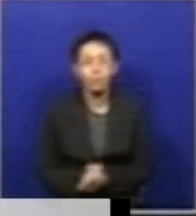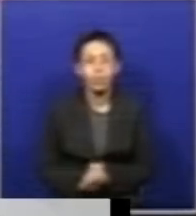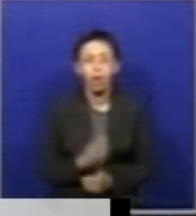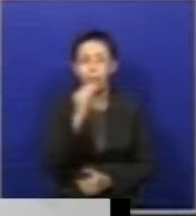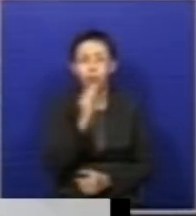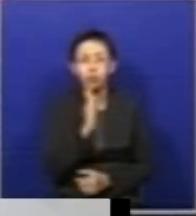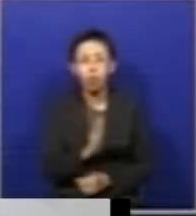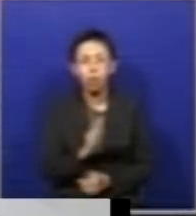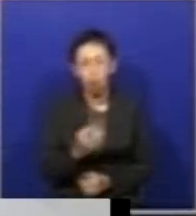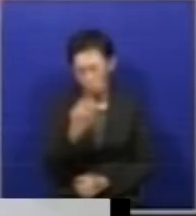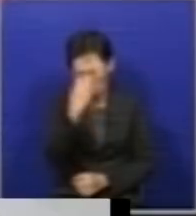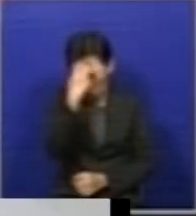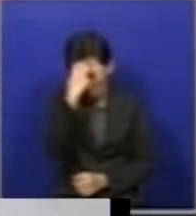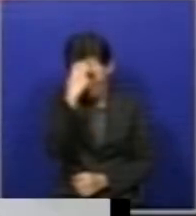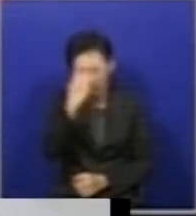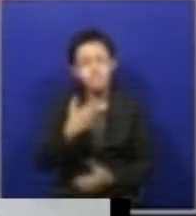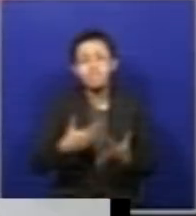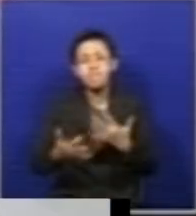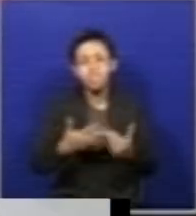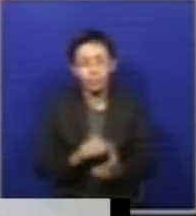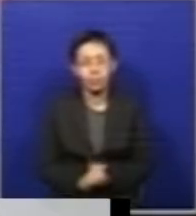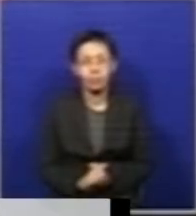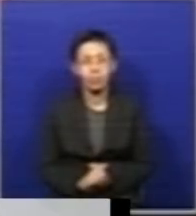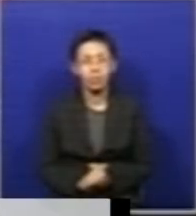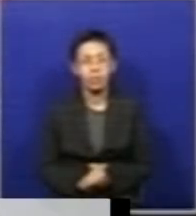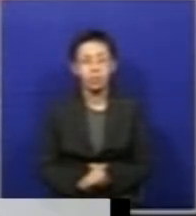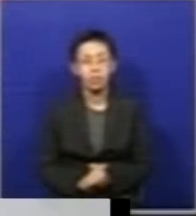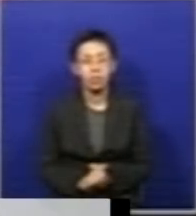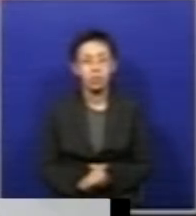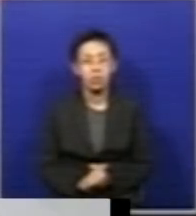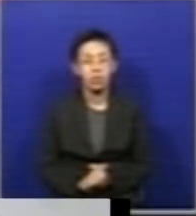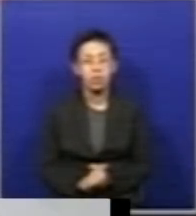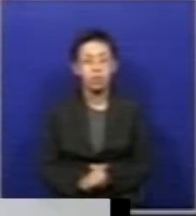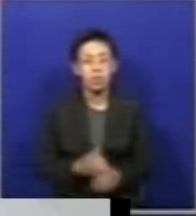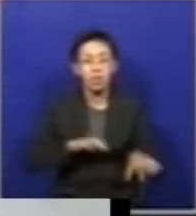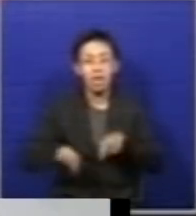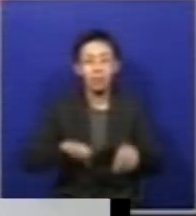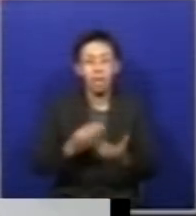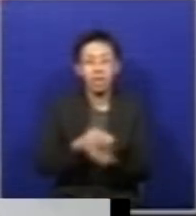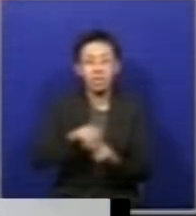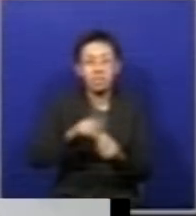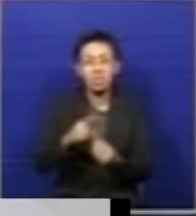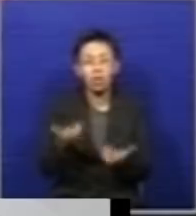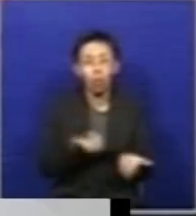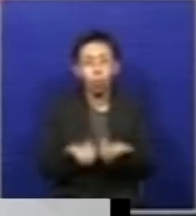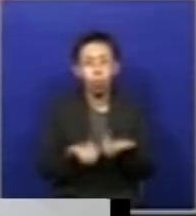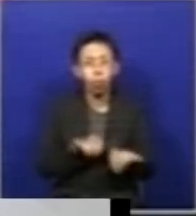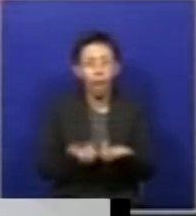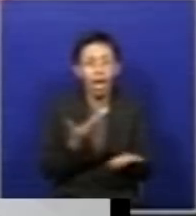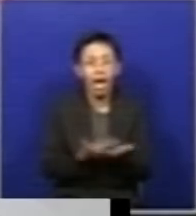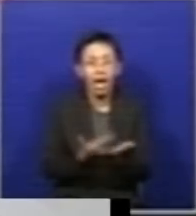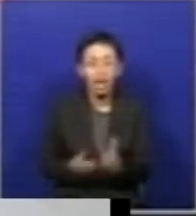คเพื่อไทยคืออยู่ตรงโซนของพรรคเพื่อไทยป่ะเนี่ยเก้าอี้มันเขียนพรรคเพื่อไทยใช่ไหม โอ้ยอย่าไปตีความมากเลย โอเคอะไรตรงนั้นก็อีกเรื่องหนึ่งแต่ว่า